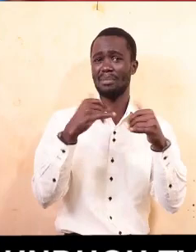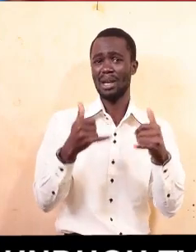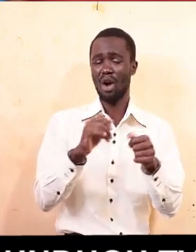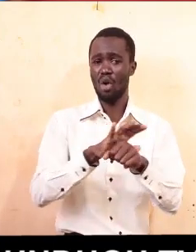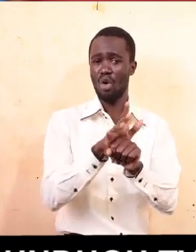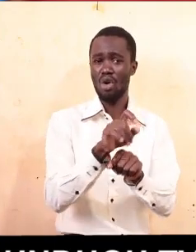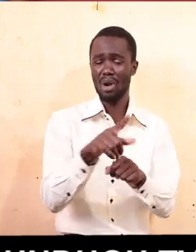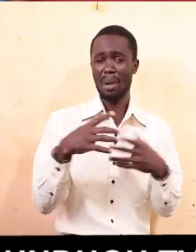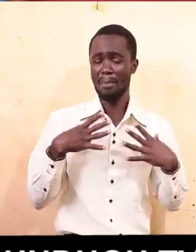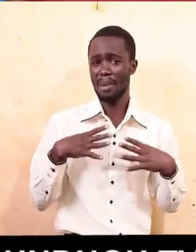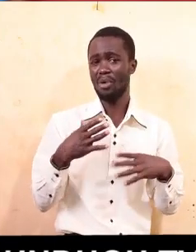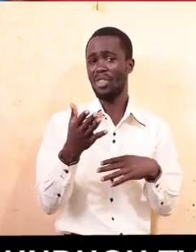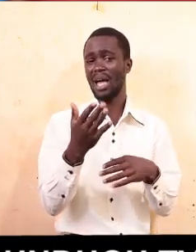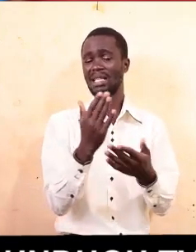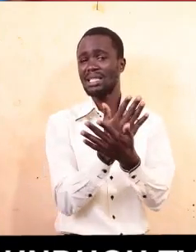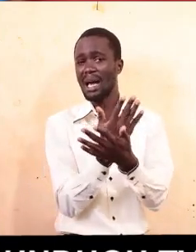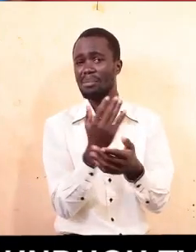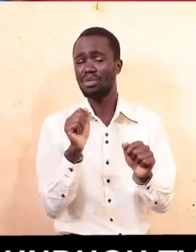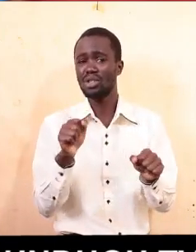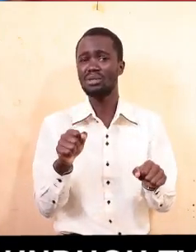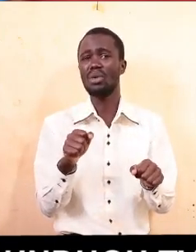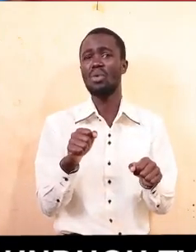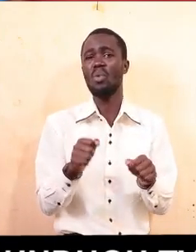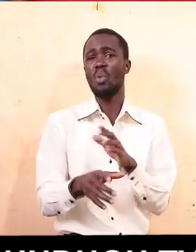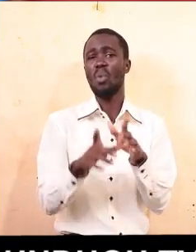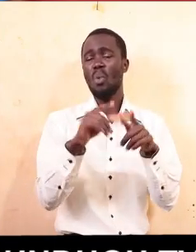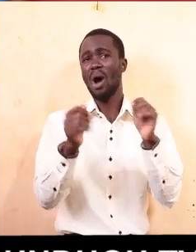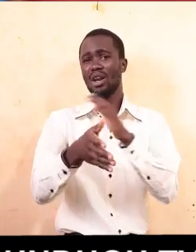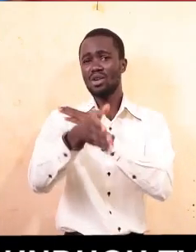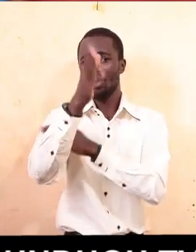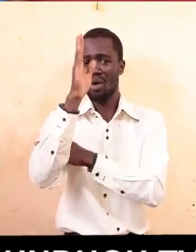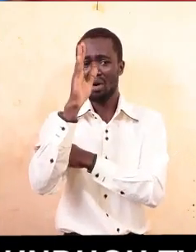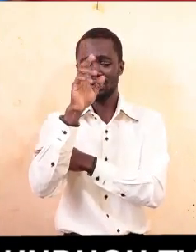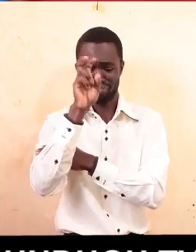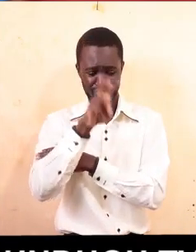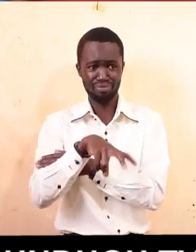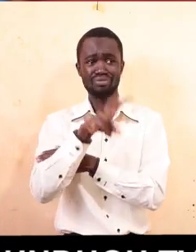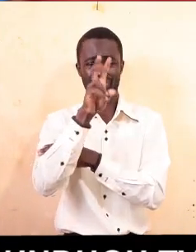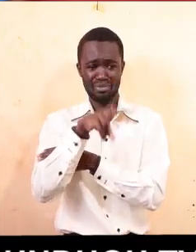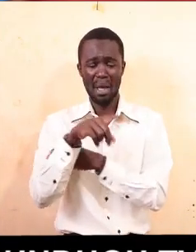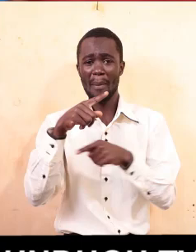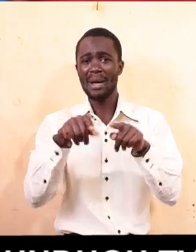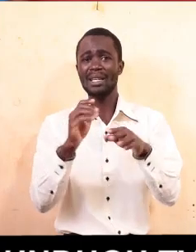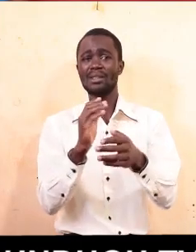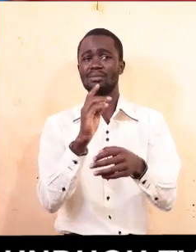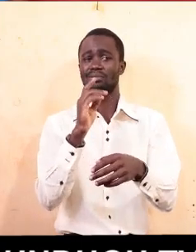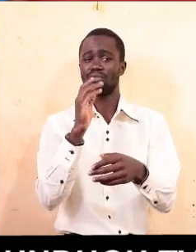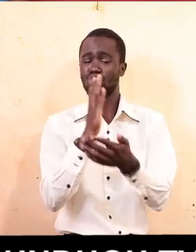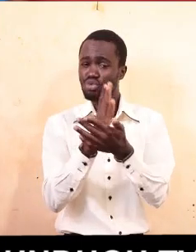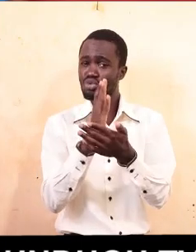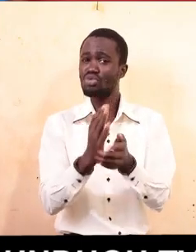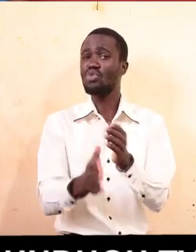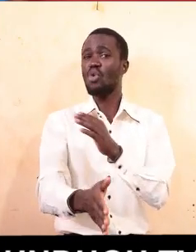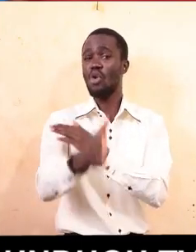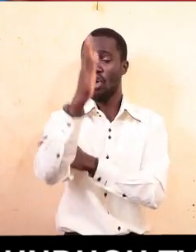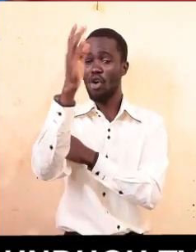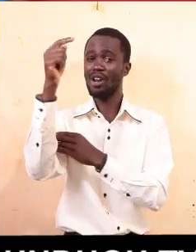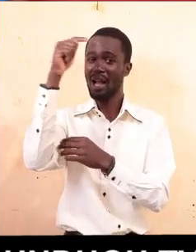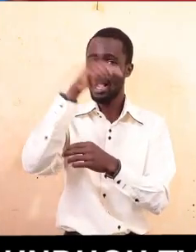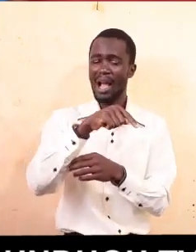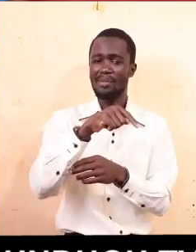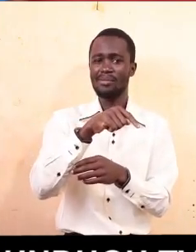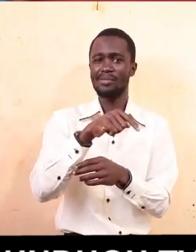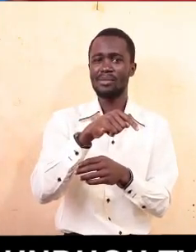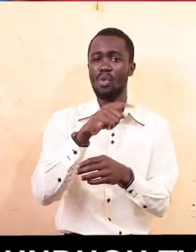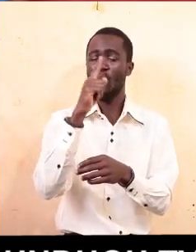watadharau neno la Mungu. Lakini kuna siku moja ambao vita ya Mungu ataisimamisha, ajipikania ili waweze kujua ya